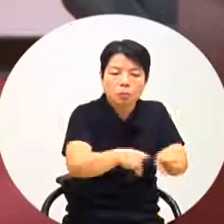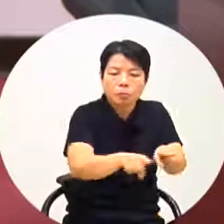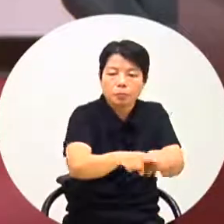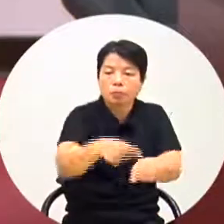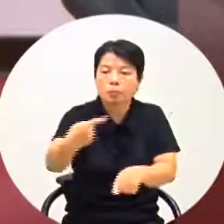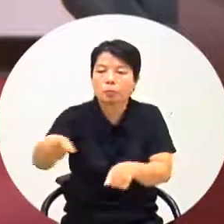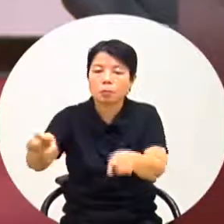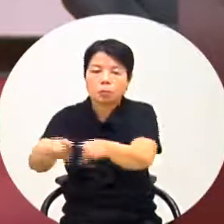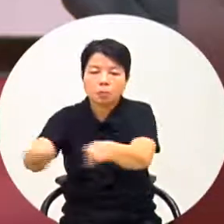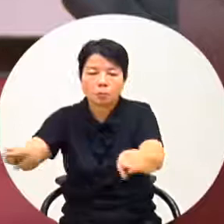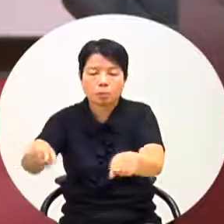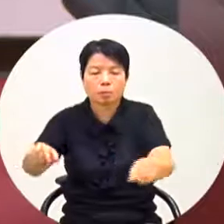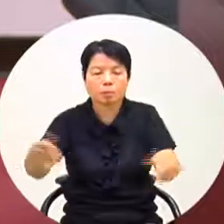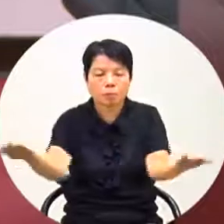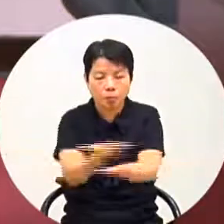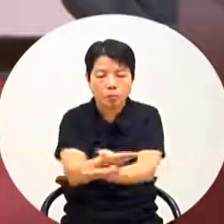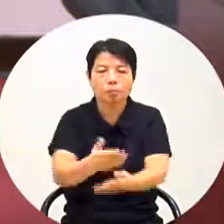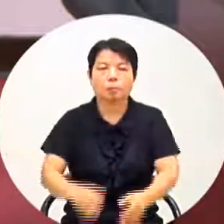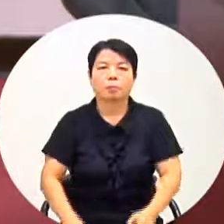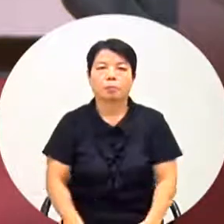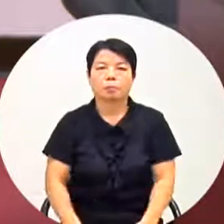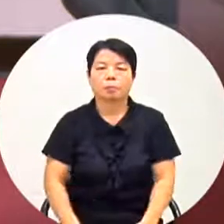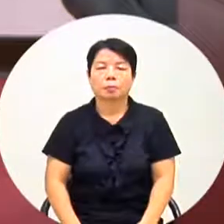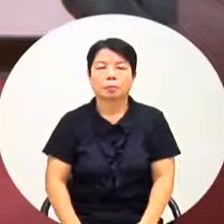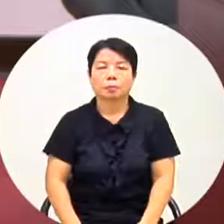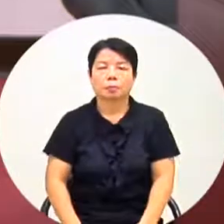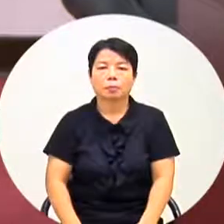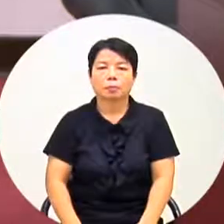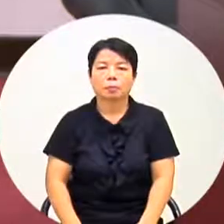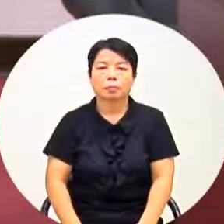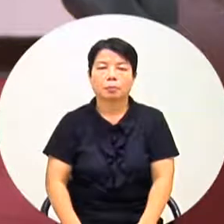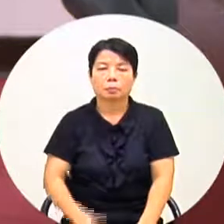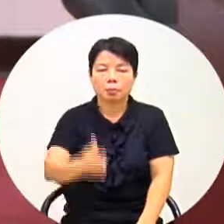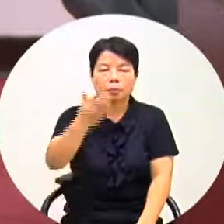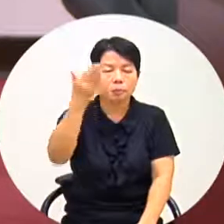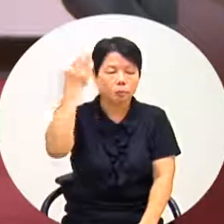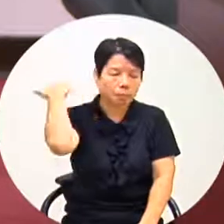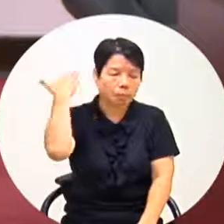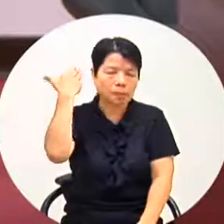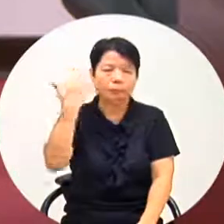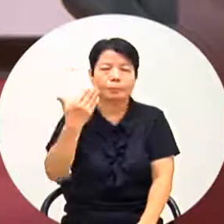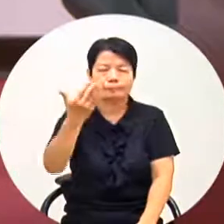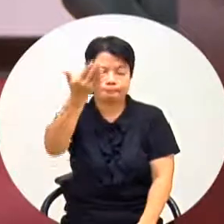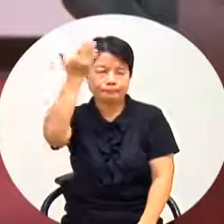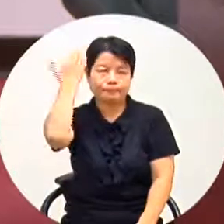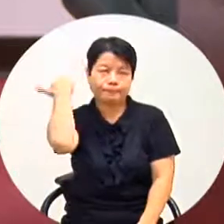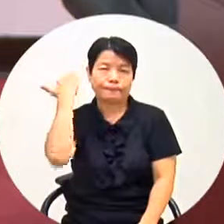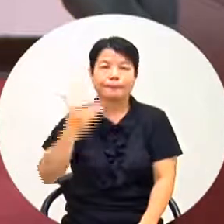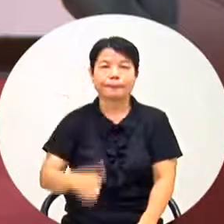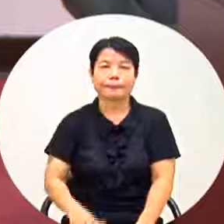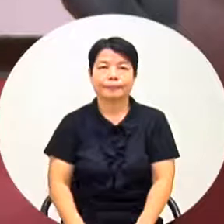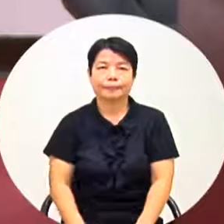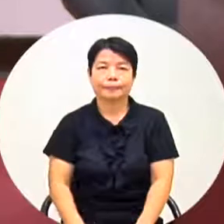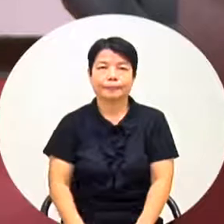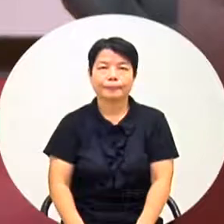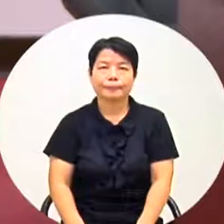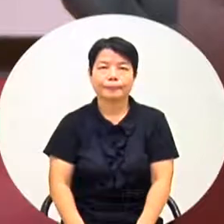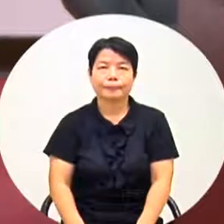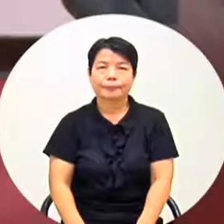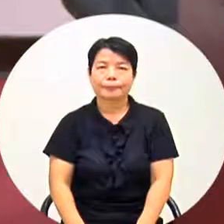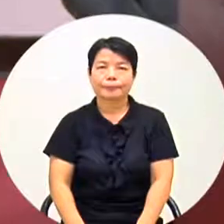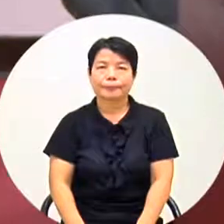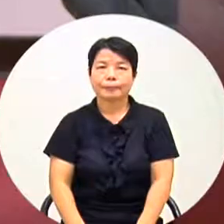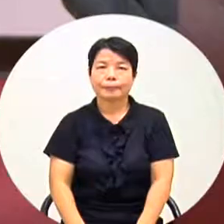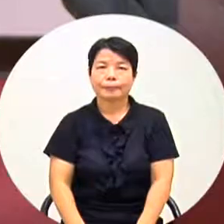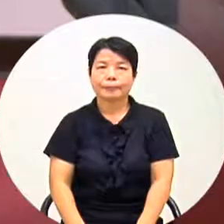等一下请说明了哈。那在之前啊，好早之前，哈、哦，我们